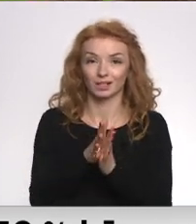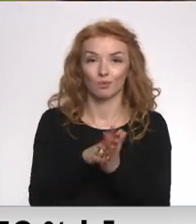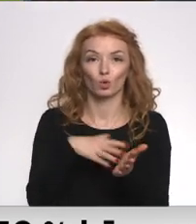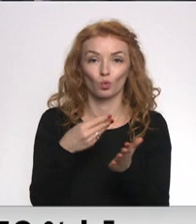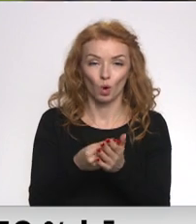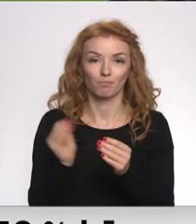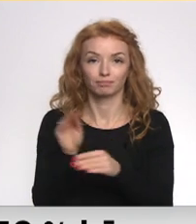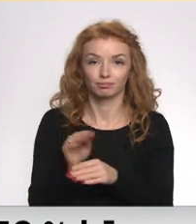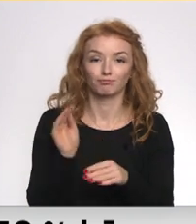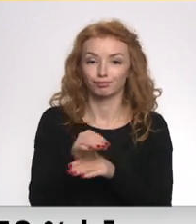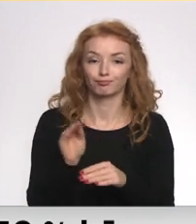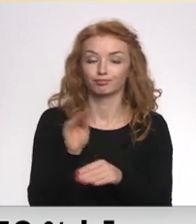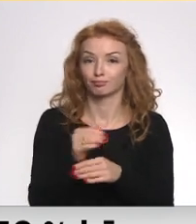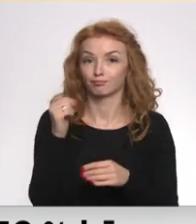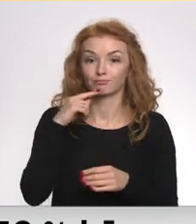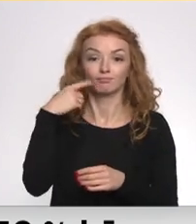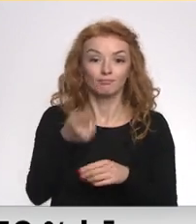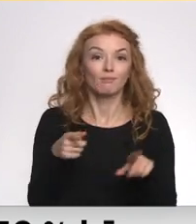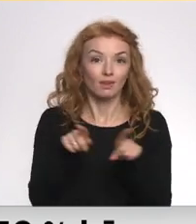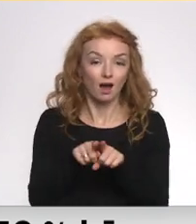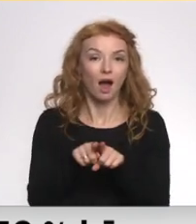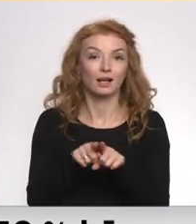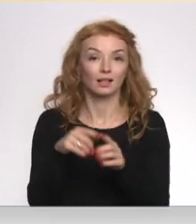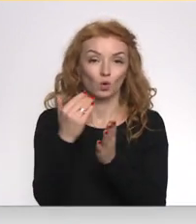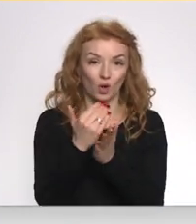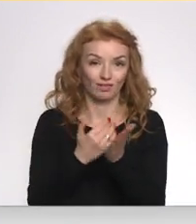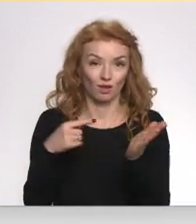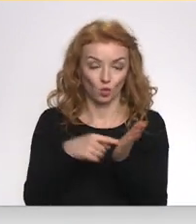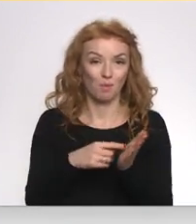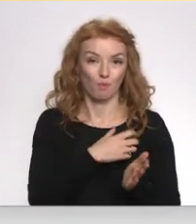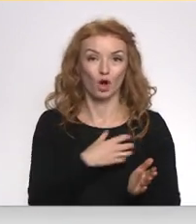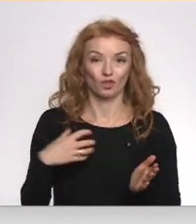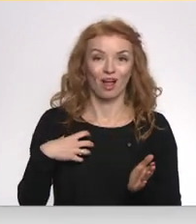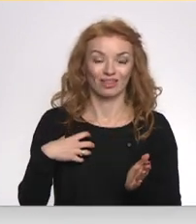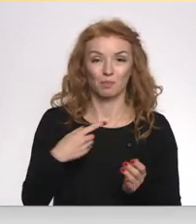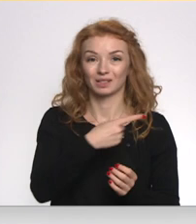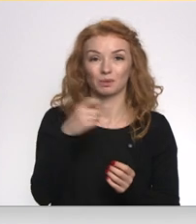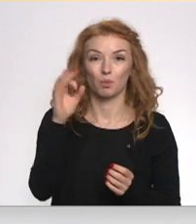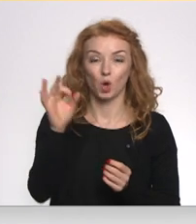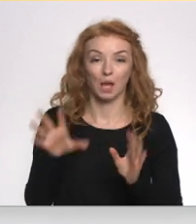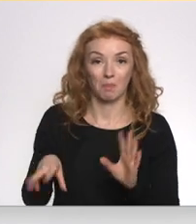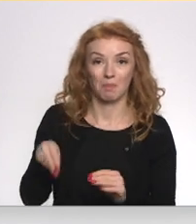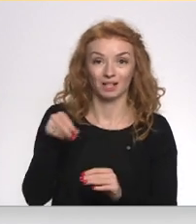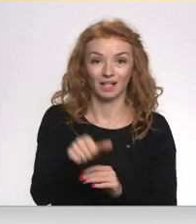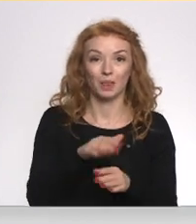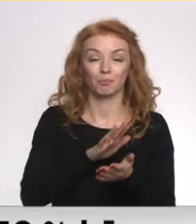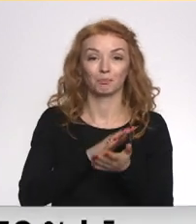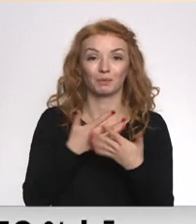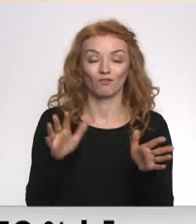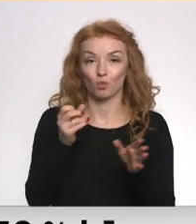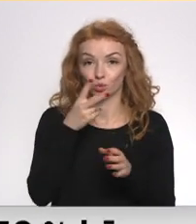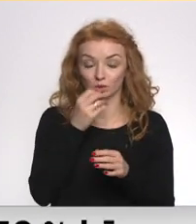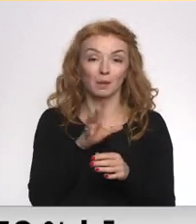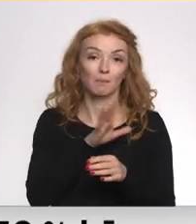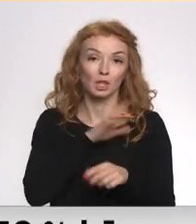turpinot ienākt. Arī pat pie nosacījuma, kad bija pašvaldības 100% apmaksāts brīvpusdienas, bija zināms